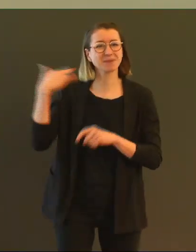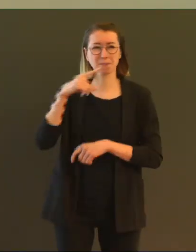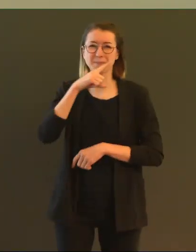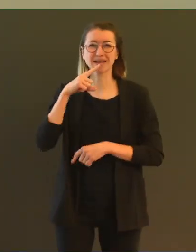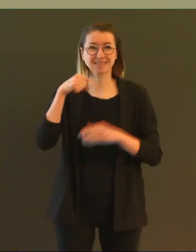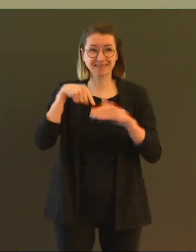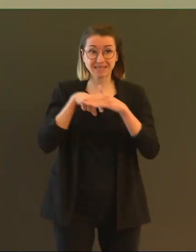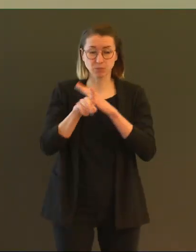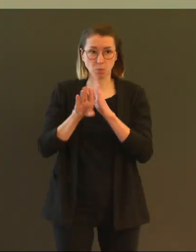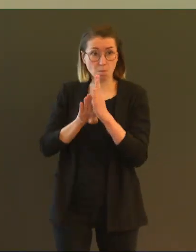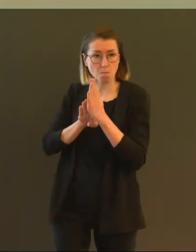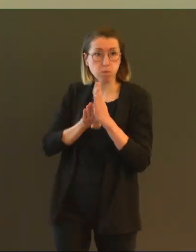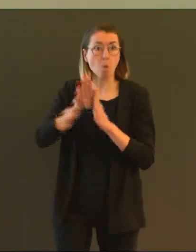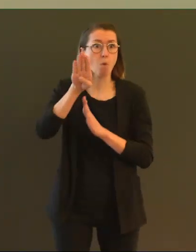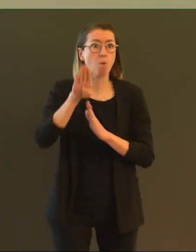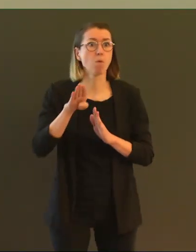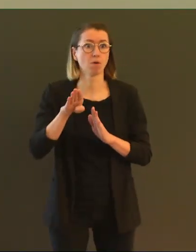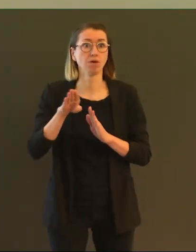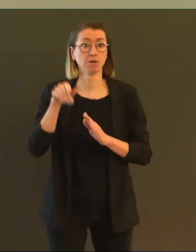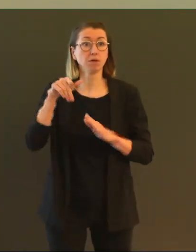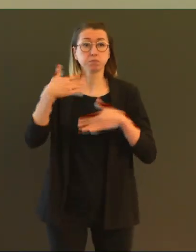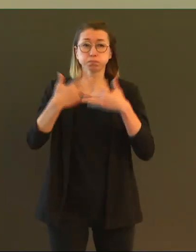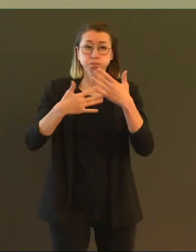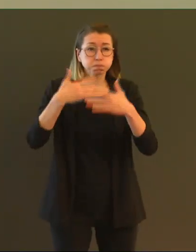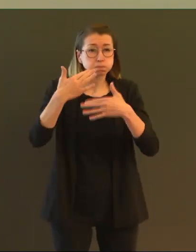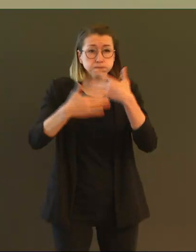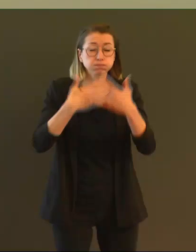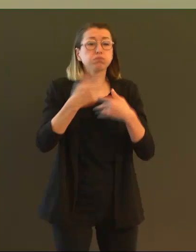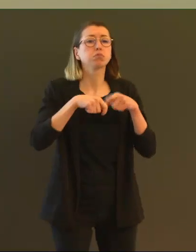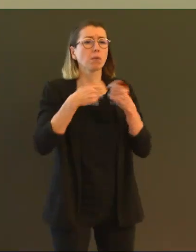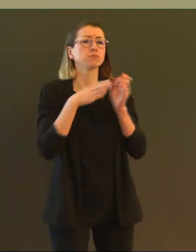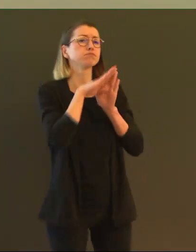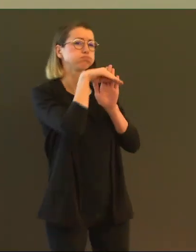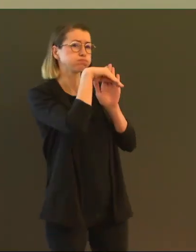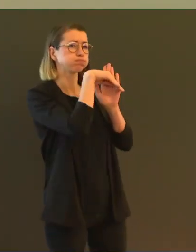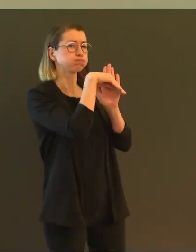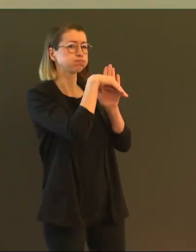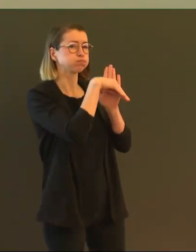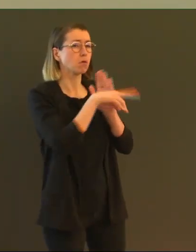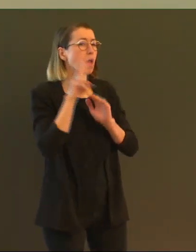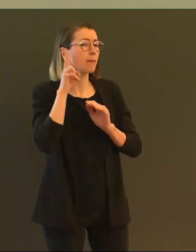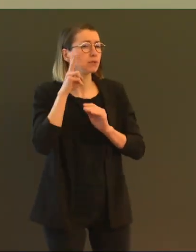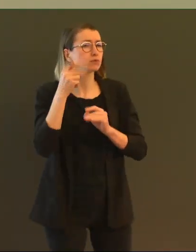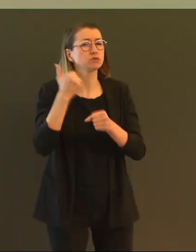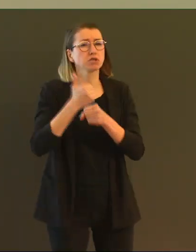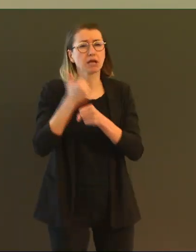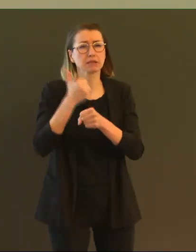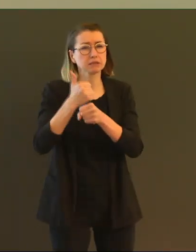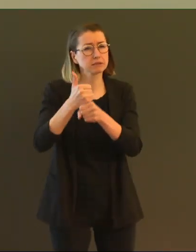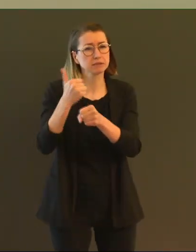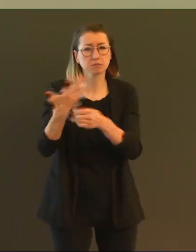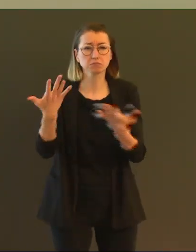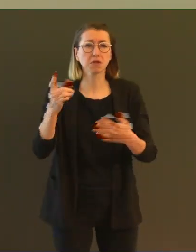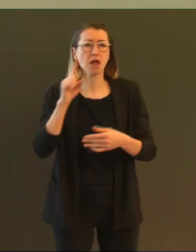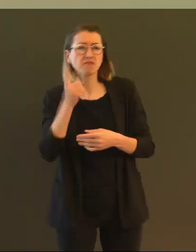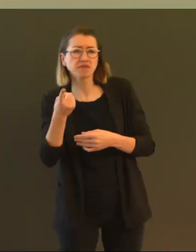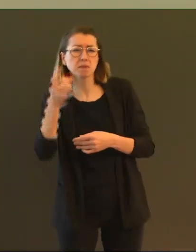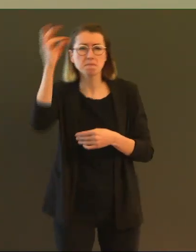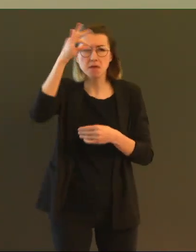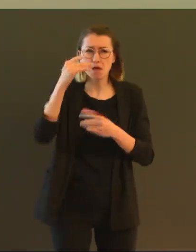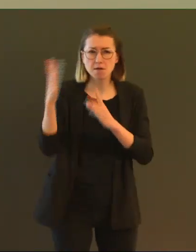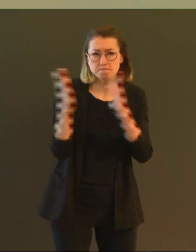revenu sur la tendance classique de l'évolution au niveau du mois d'avril et du mois de mai, nous montre, comme vous le